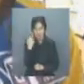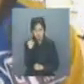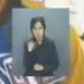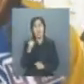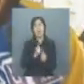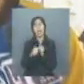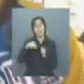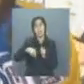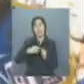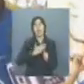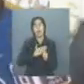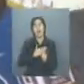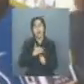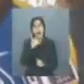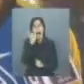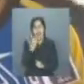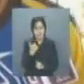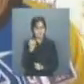แพ้ก็หายที่หน้าเขาอะ